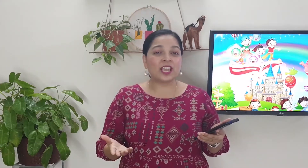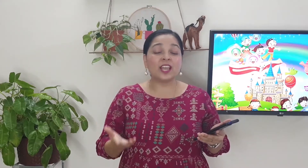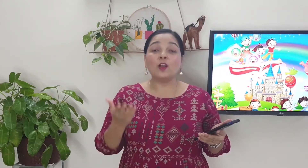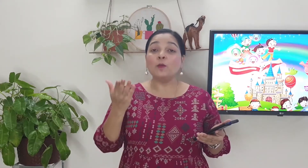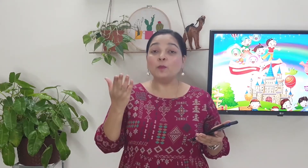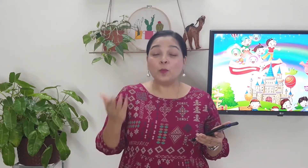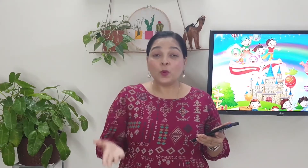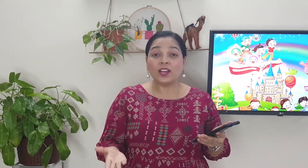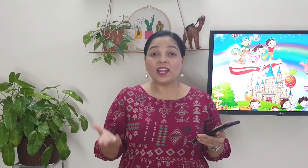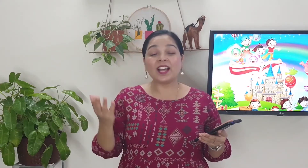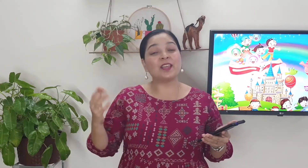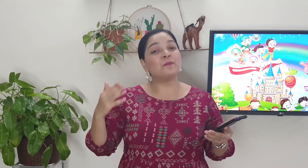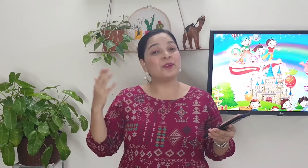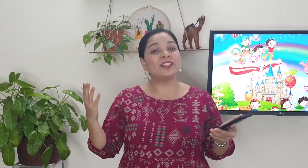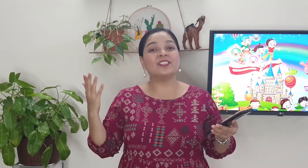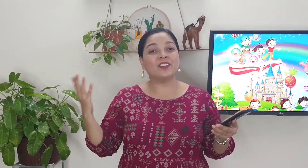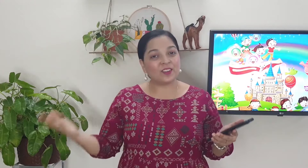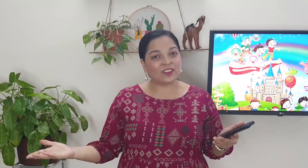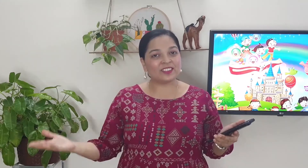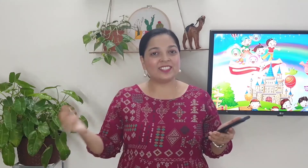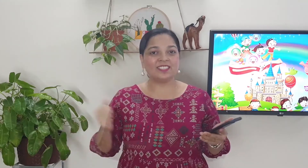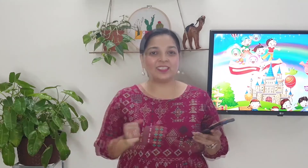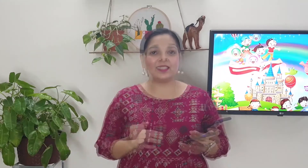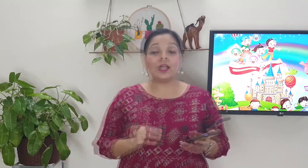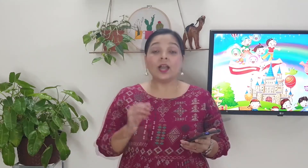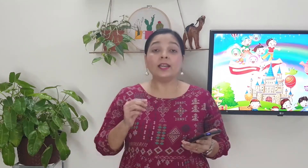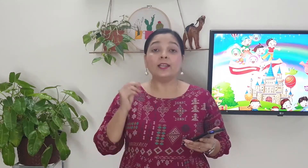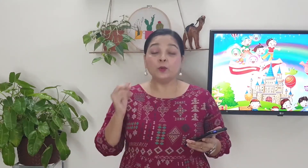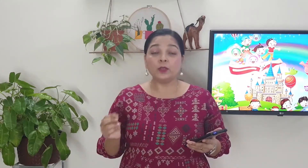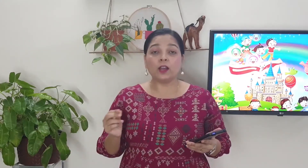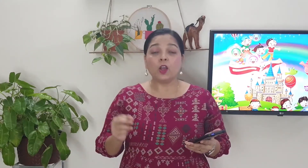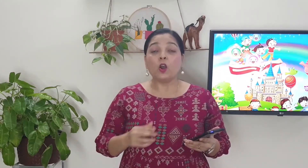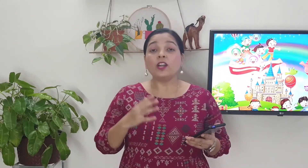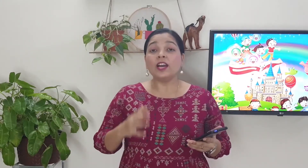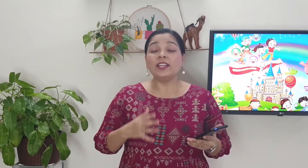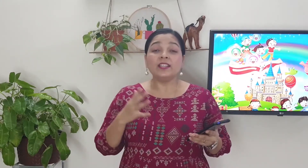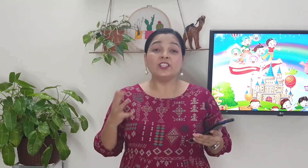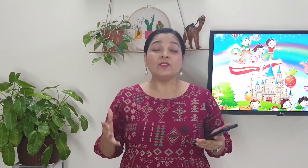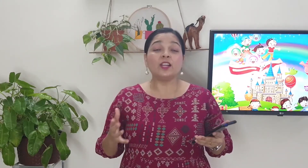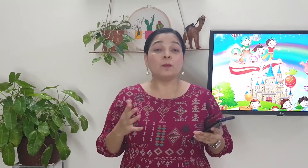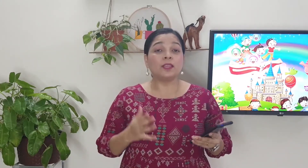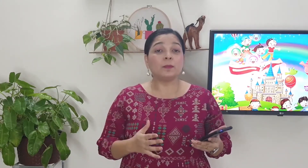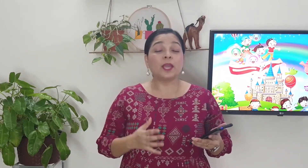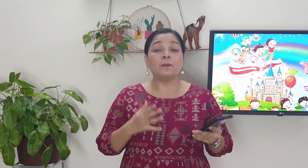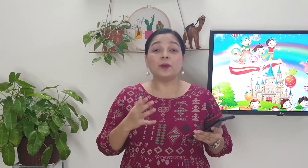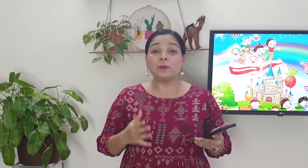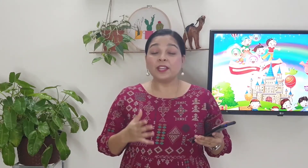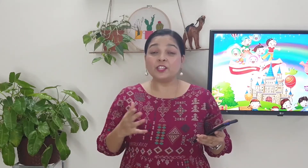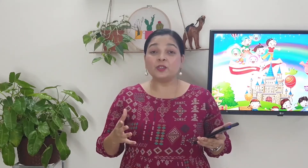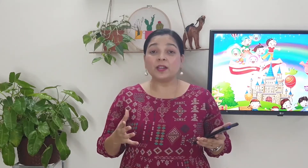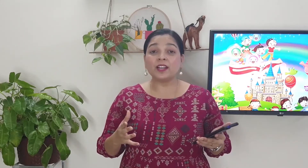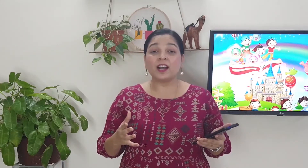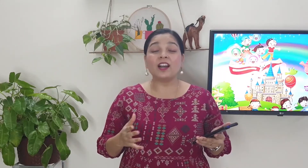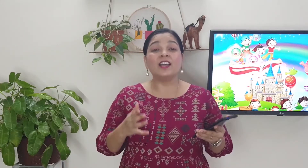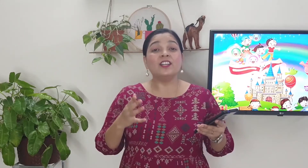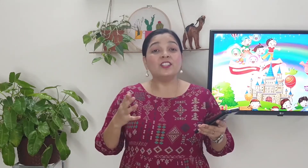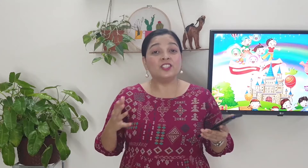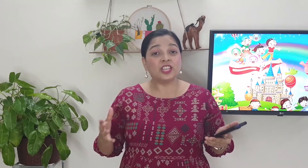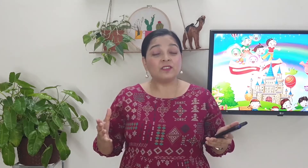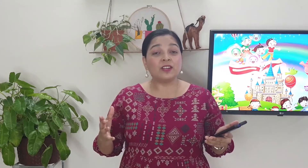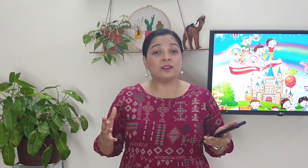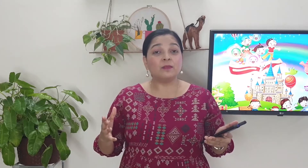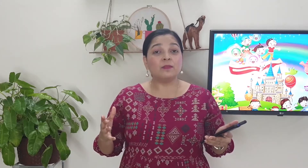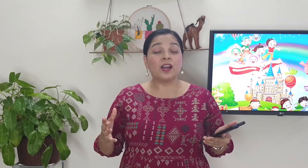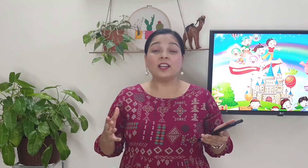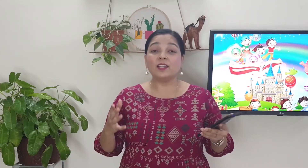आणि तोंडाने बोलायचं आहे, प्रेज द लॉर्ड, हालेलुया. आणि अनंत जीवनाचा अर्थ काय आहे?